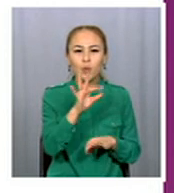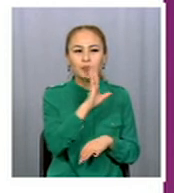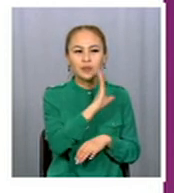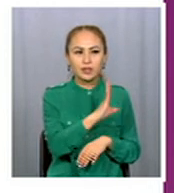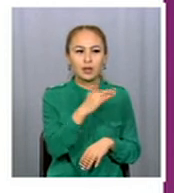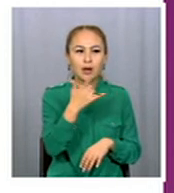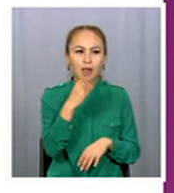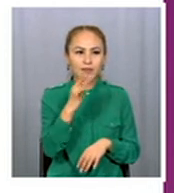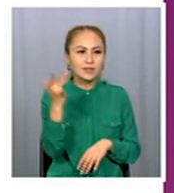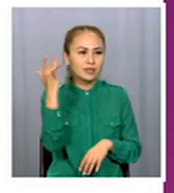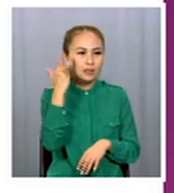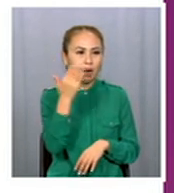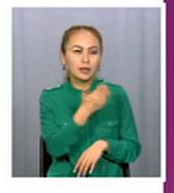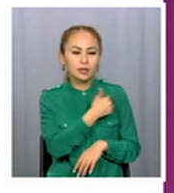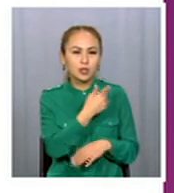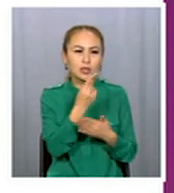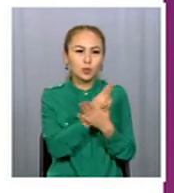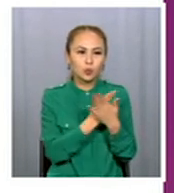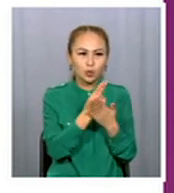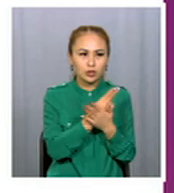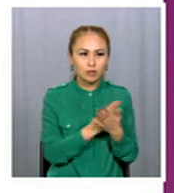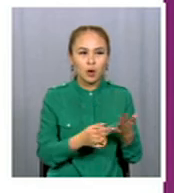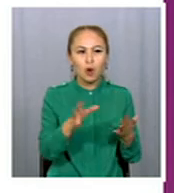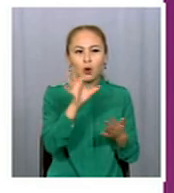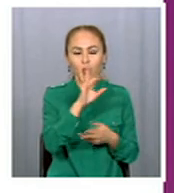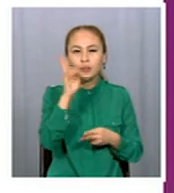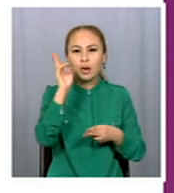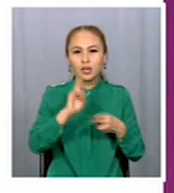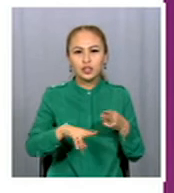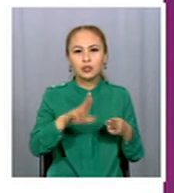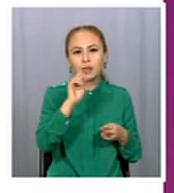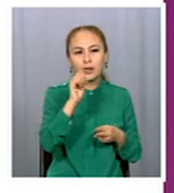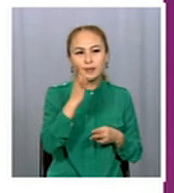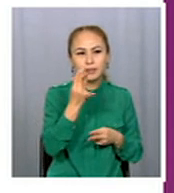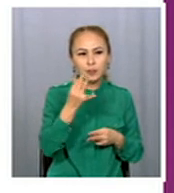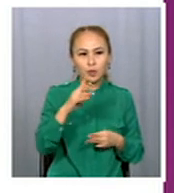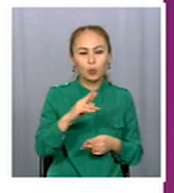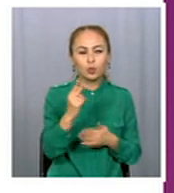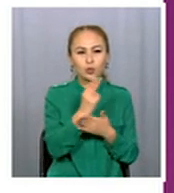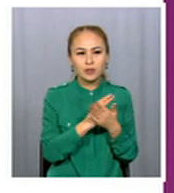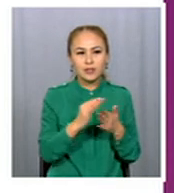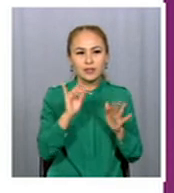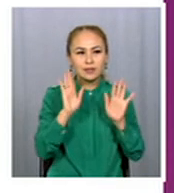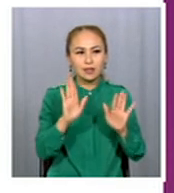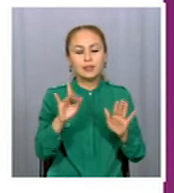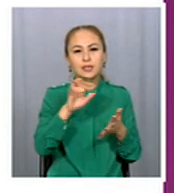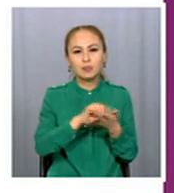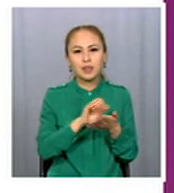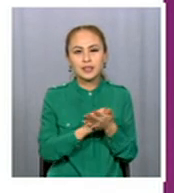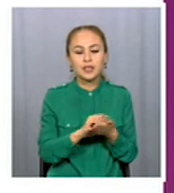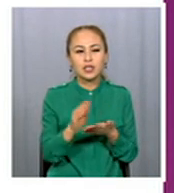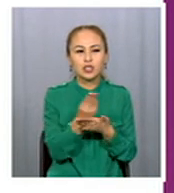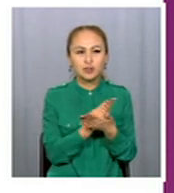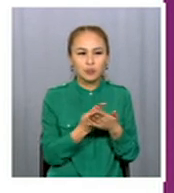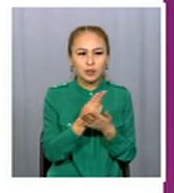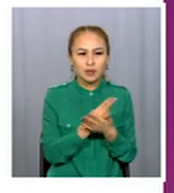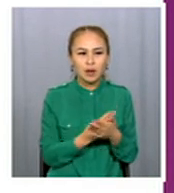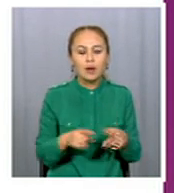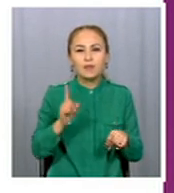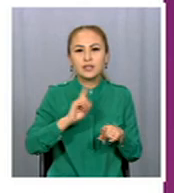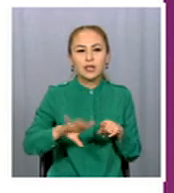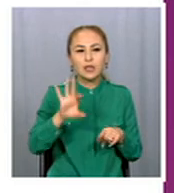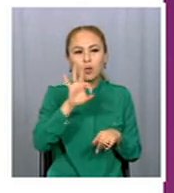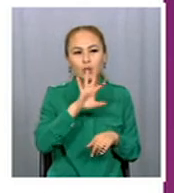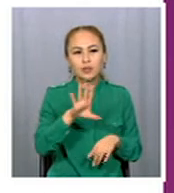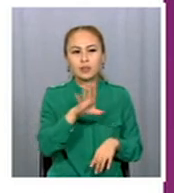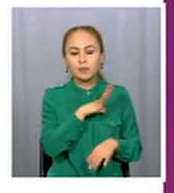Виктор Голявкин всегда хотел стать художником. Он окончил Академию художеств и стал заниматься живописью.